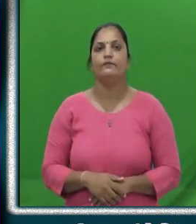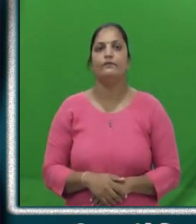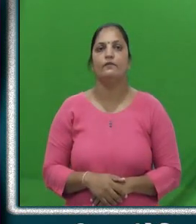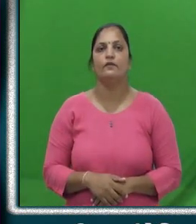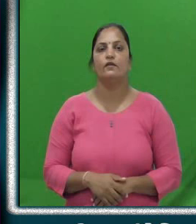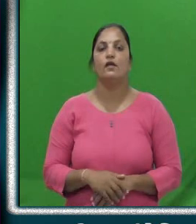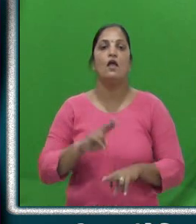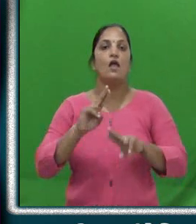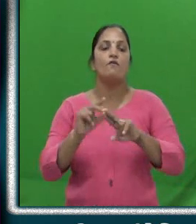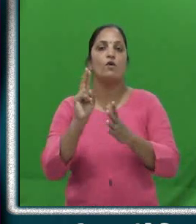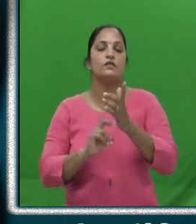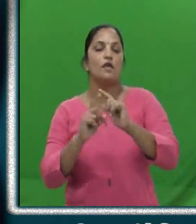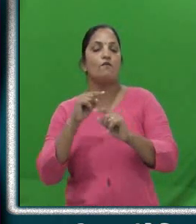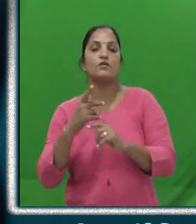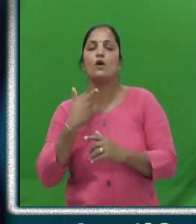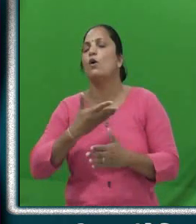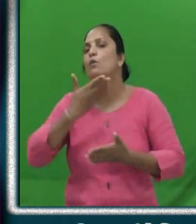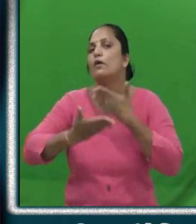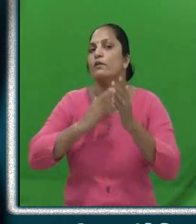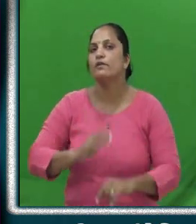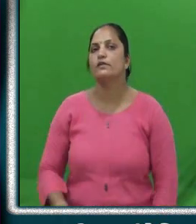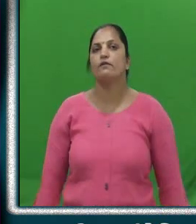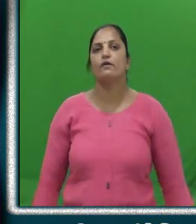તો કયું આજે ફંક્શન ચલાવ્યું